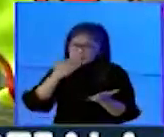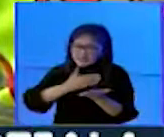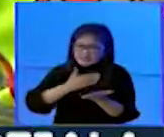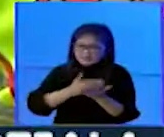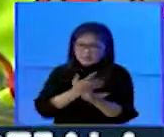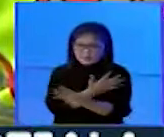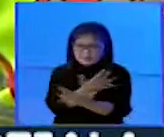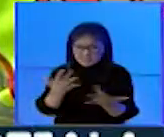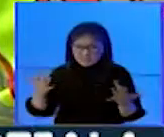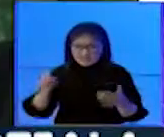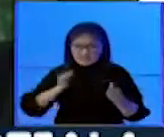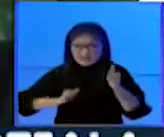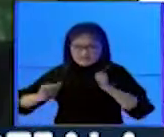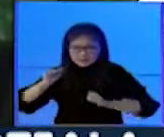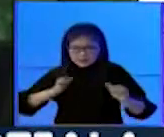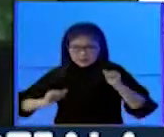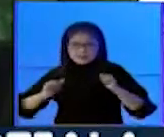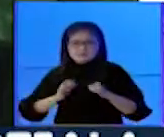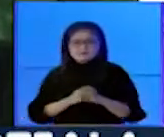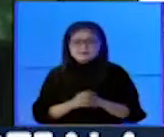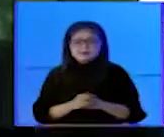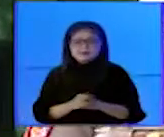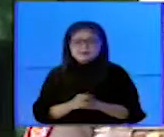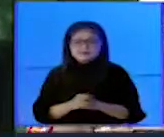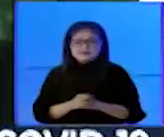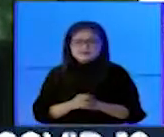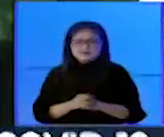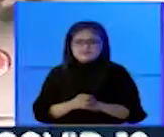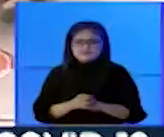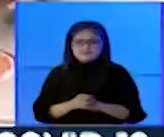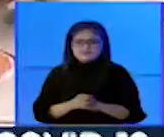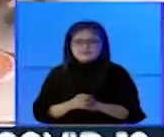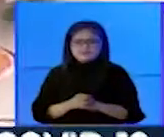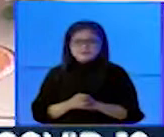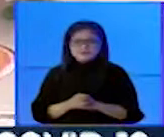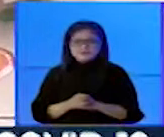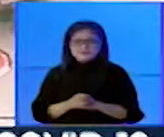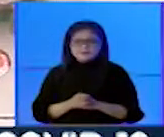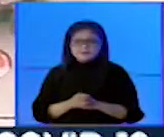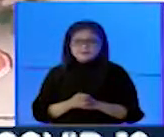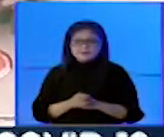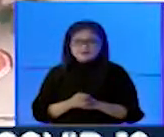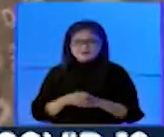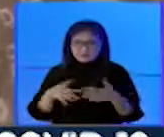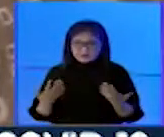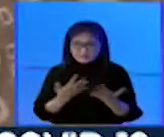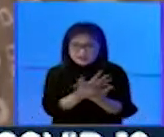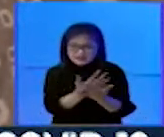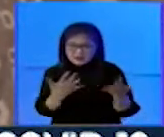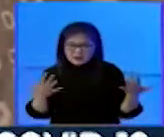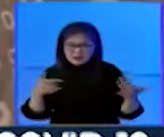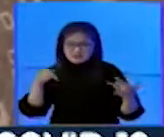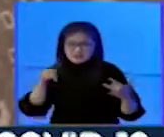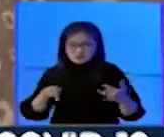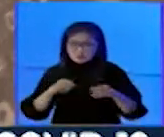untuk beraktivitas. Dan outputnya tujuannya jelas, gimana mata rantai penularan COVID ini nggak ada gitu lah. Apalagi mohon